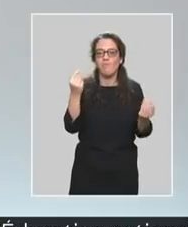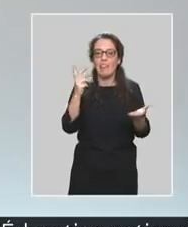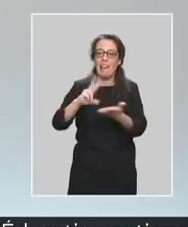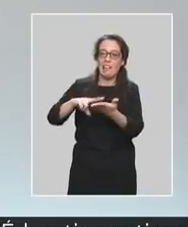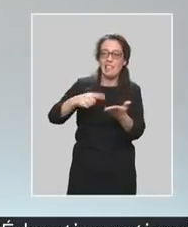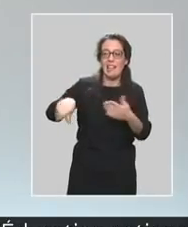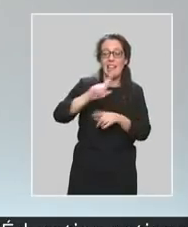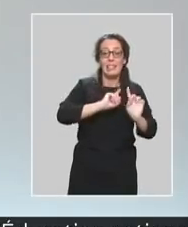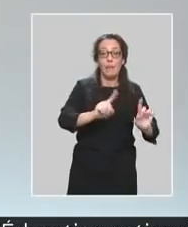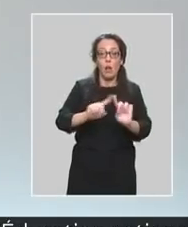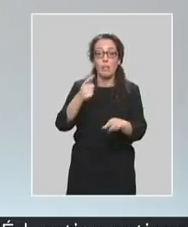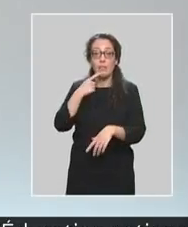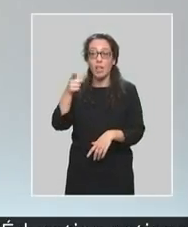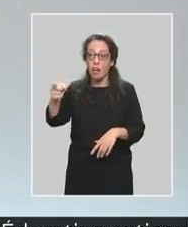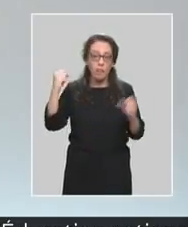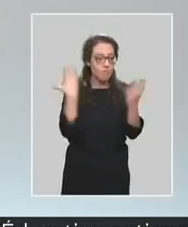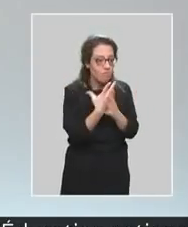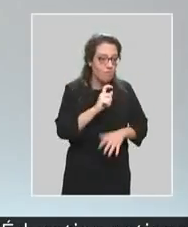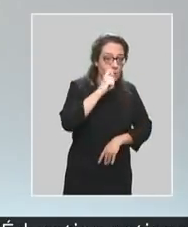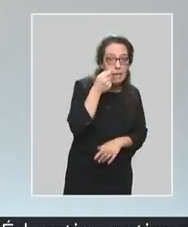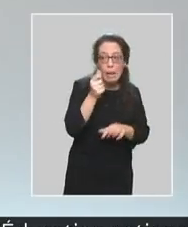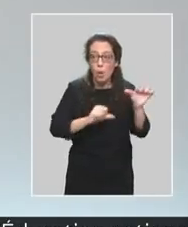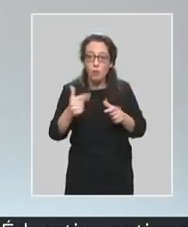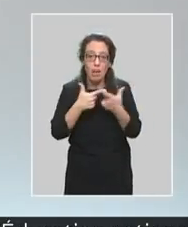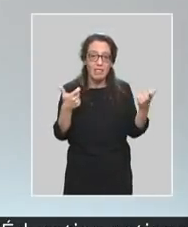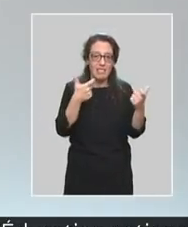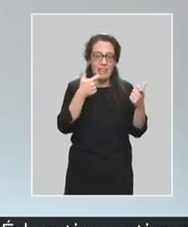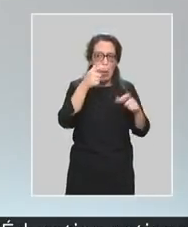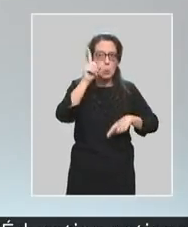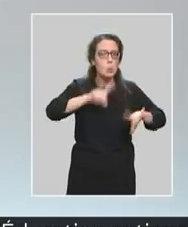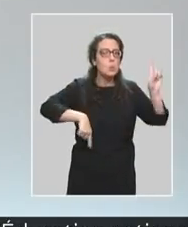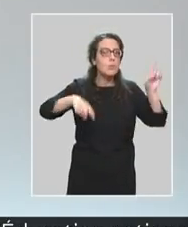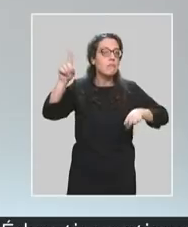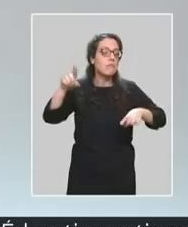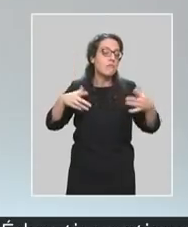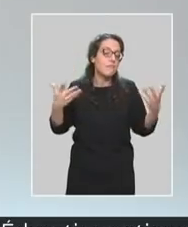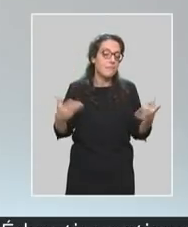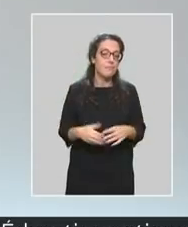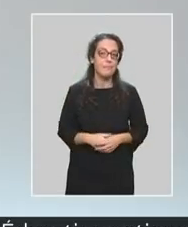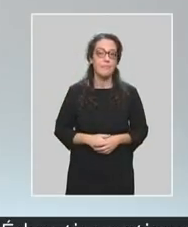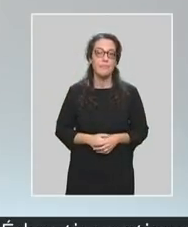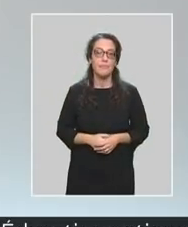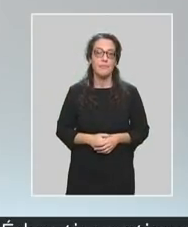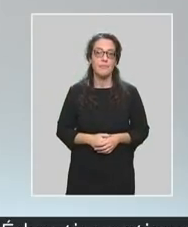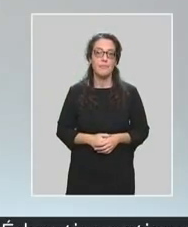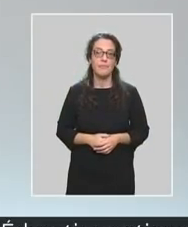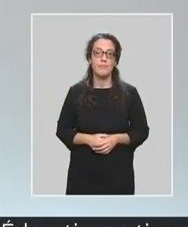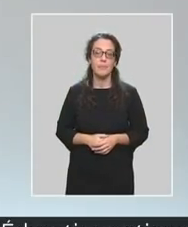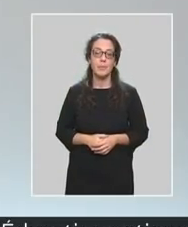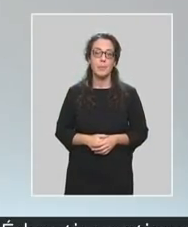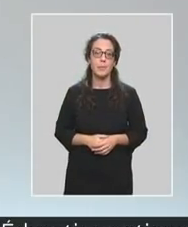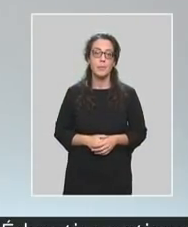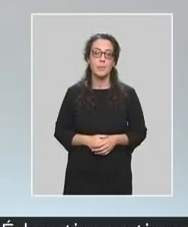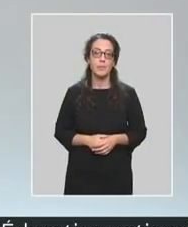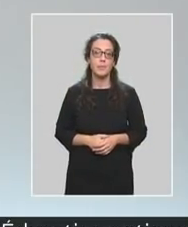notamment capacité de réactivité des laboratoires et des différentes structures concernées par ce dispositif. Et donc,